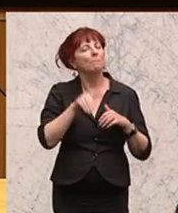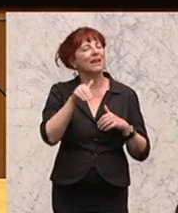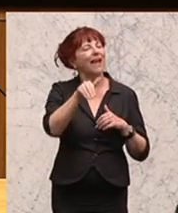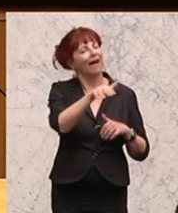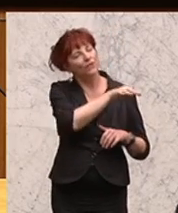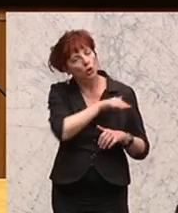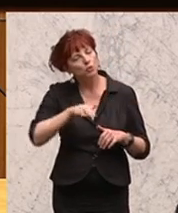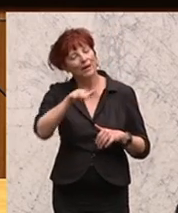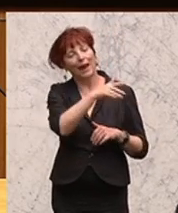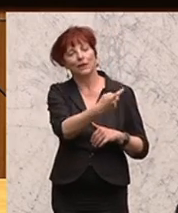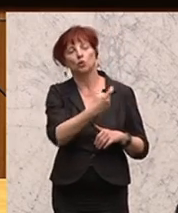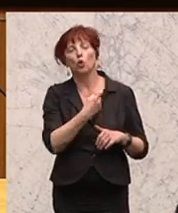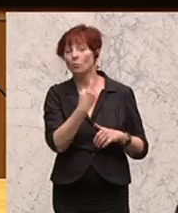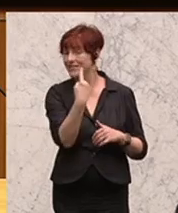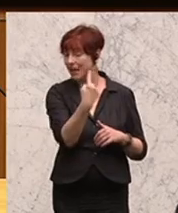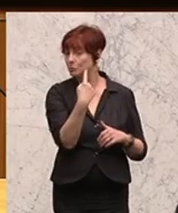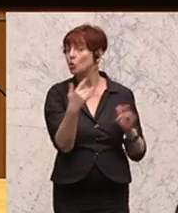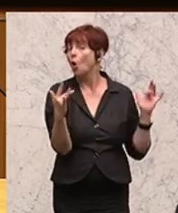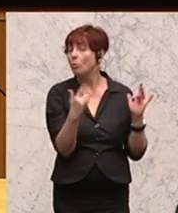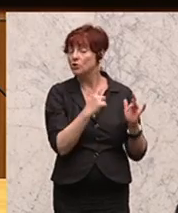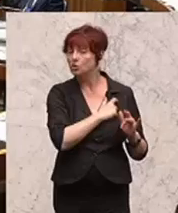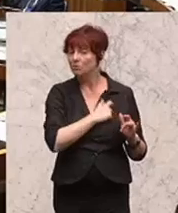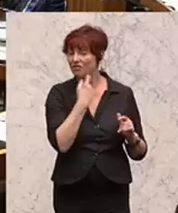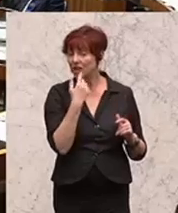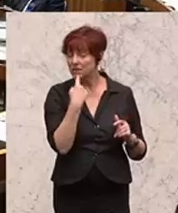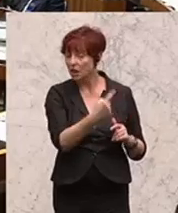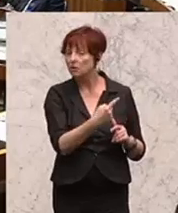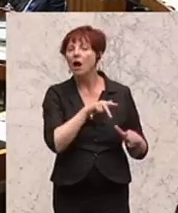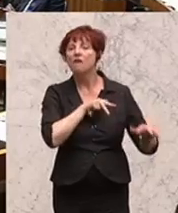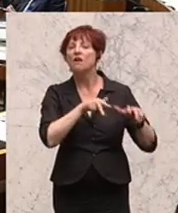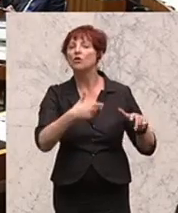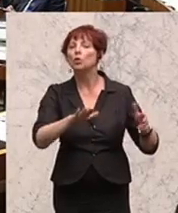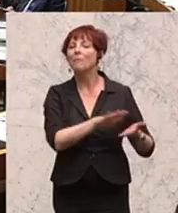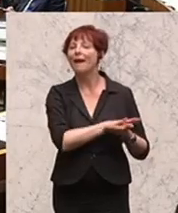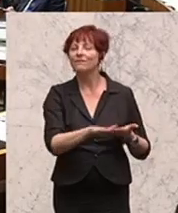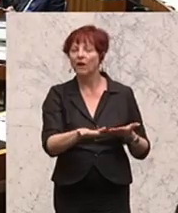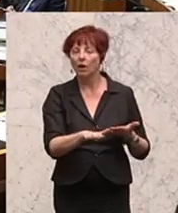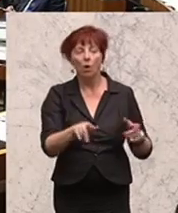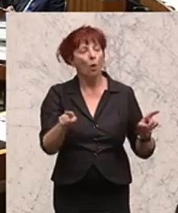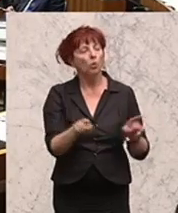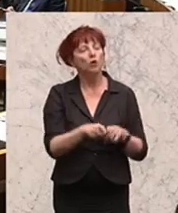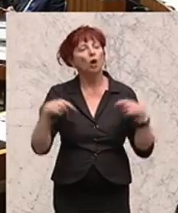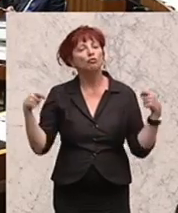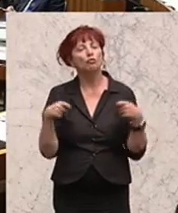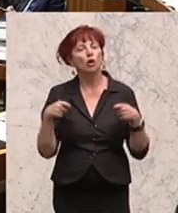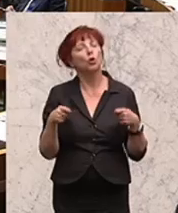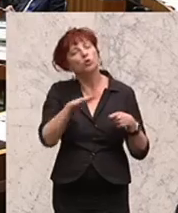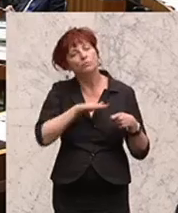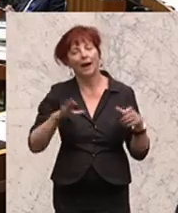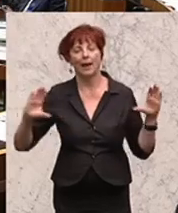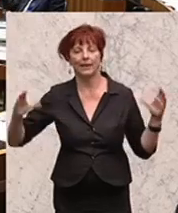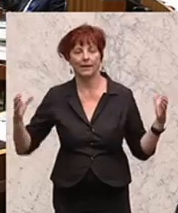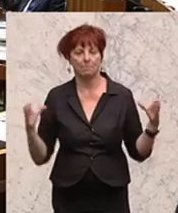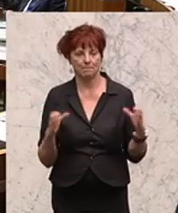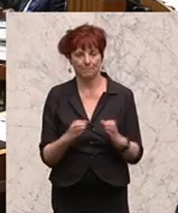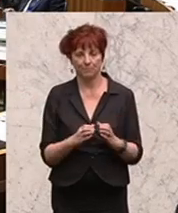wieder angesprochen haben, Vereinfachungen in der Verwaltung und Konzentrierungen im Förderungsbereich. Letztendlich